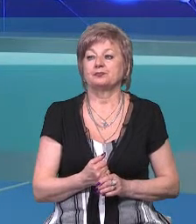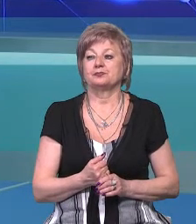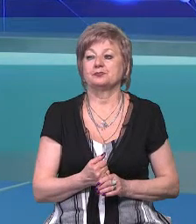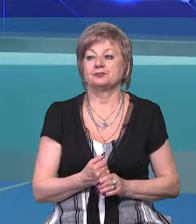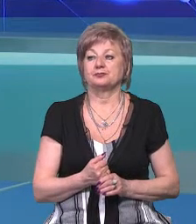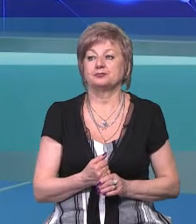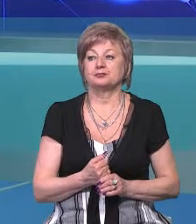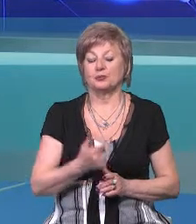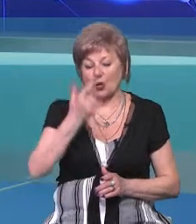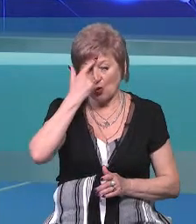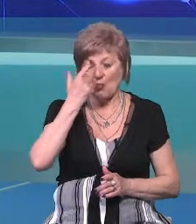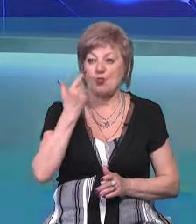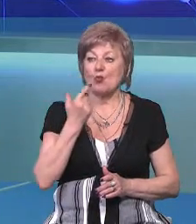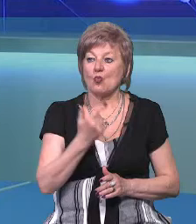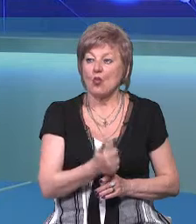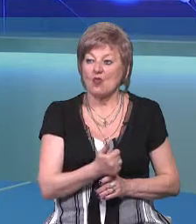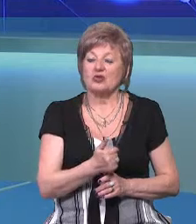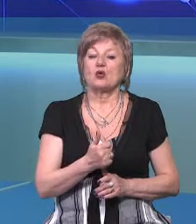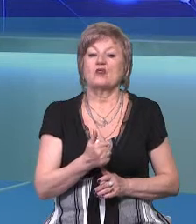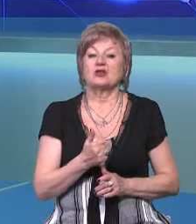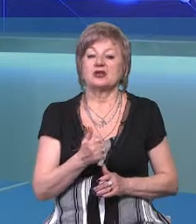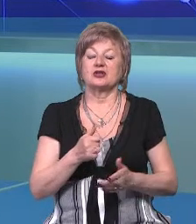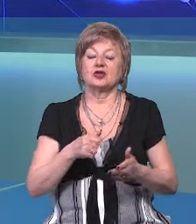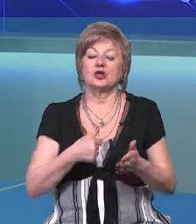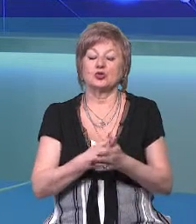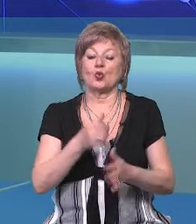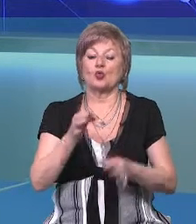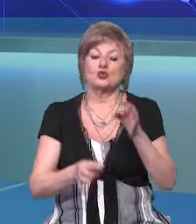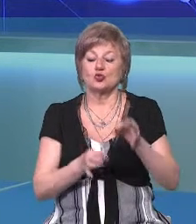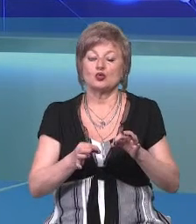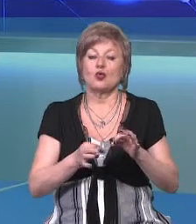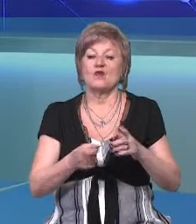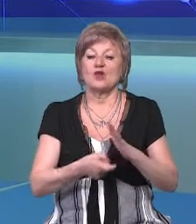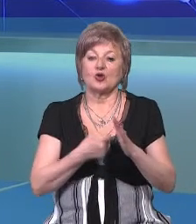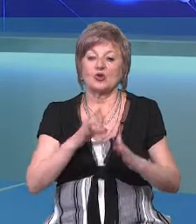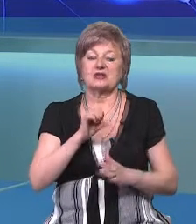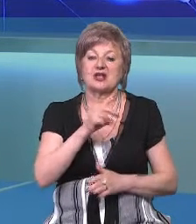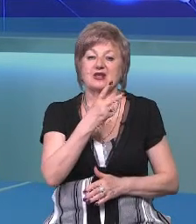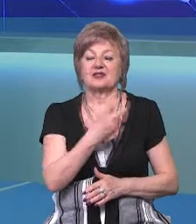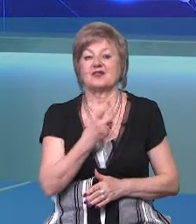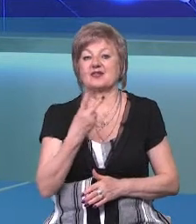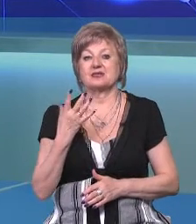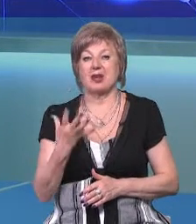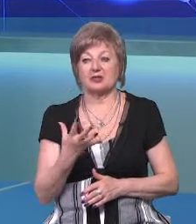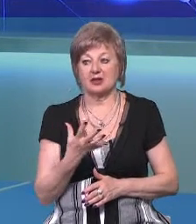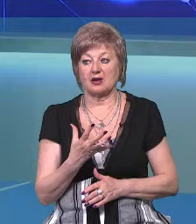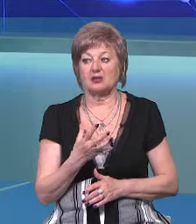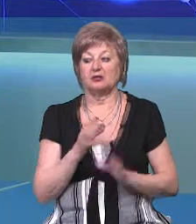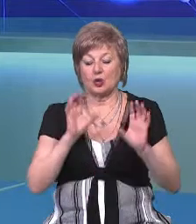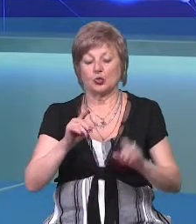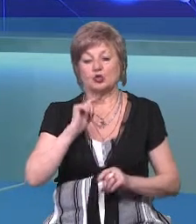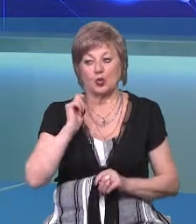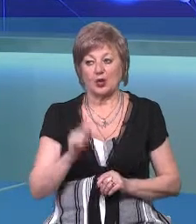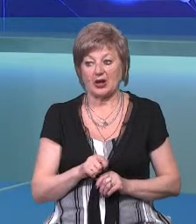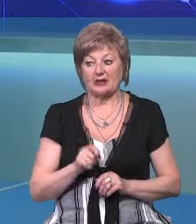і повідомлення внесено в єдиний реєстр досудових розслідувань за статтею 125 Кримінального кодексу України, це, як було